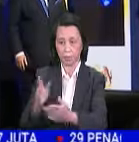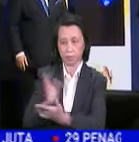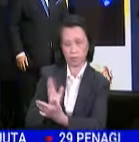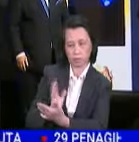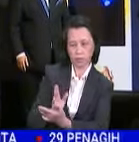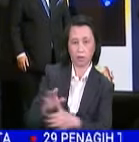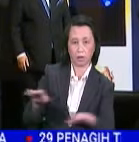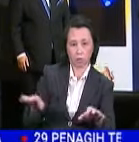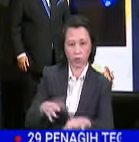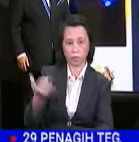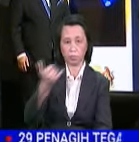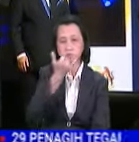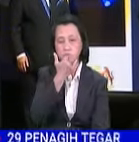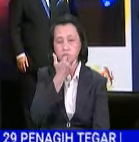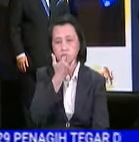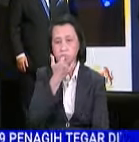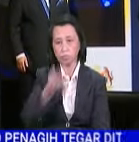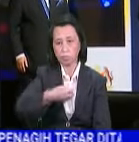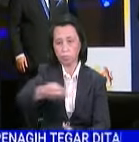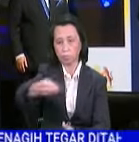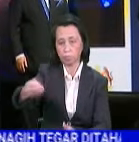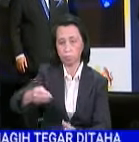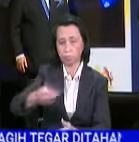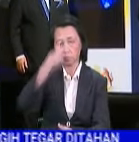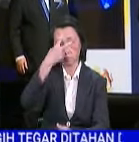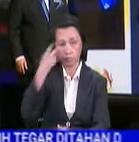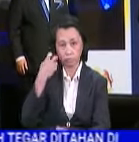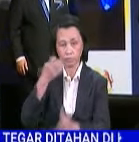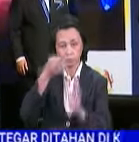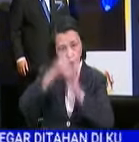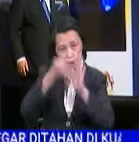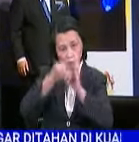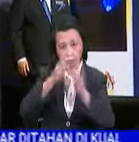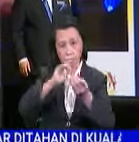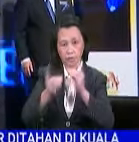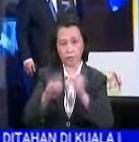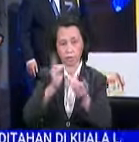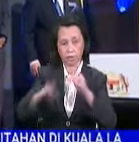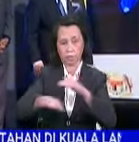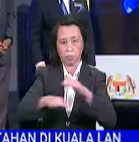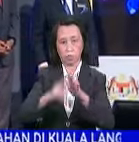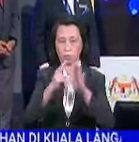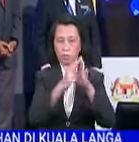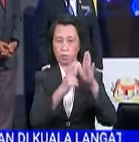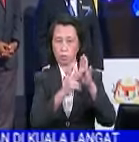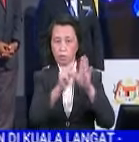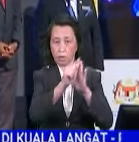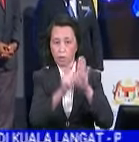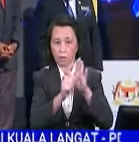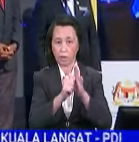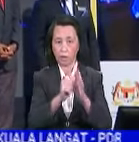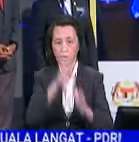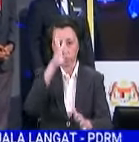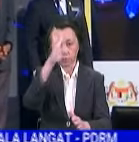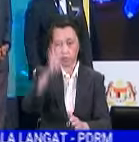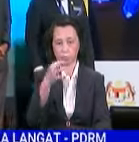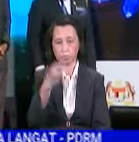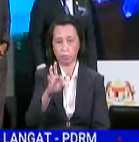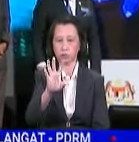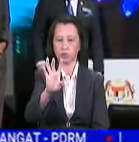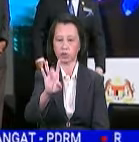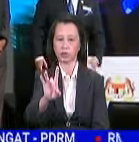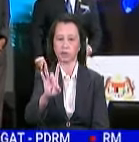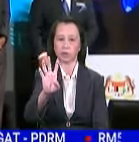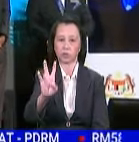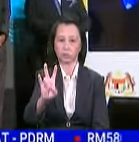disyaki melakukan kesalahan pengedaran cetak rompak filem digital di bawah peruntukan Akta Hak Cipta